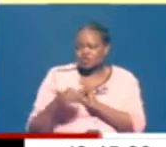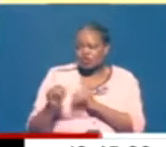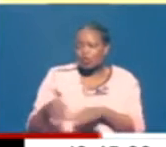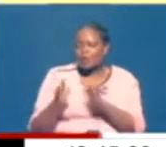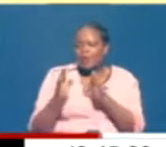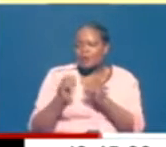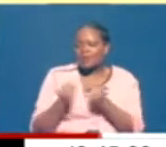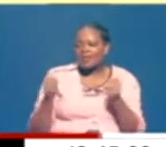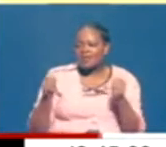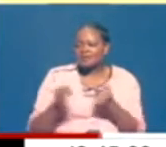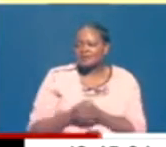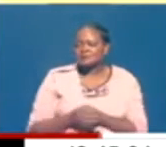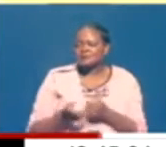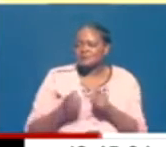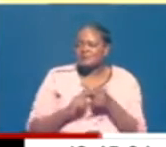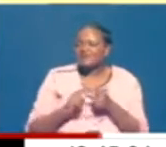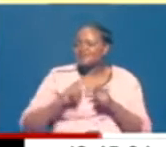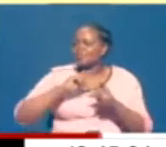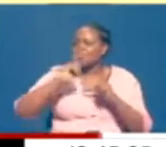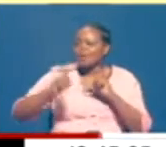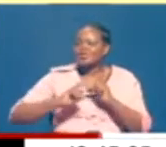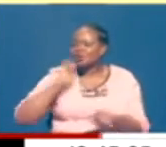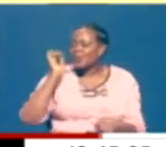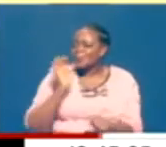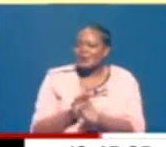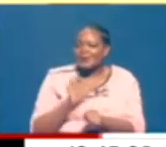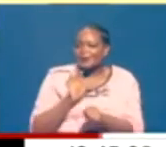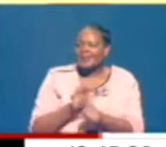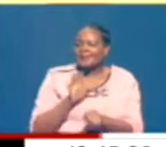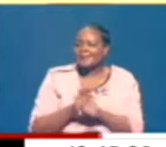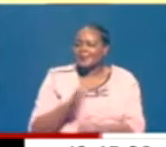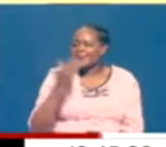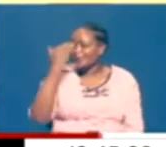gani. Mm-hmm. Pia kuna swali zingine bado tunazo kwa sababu